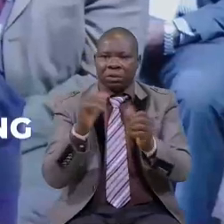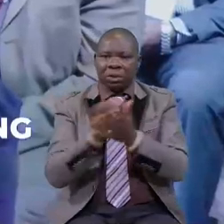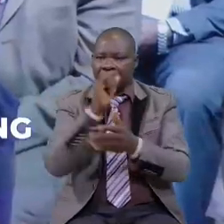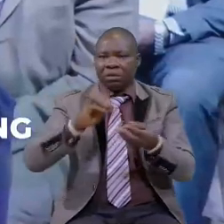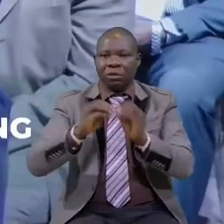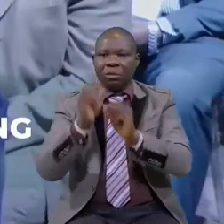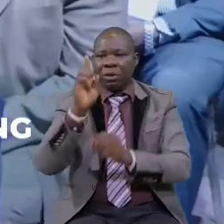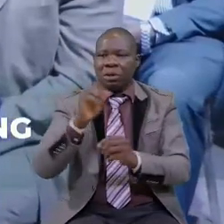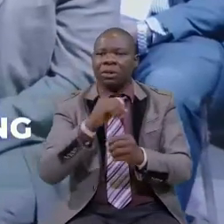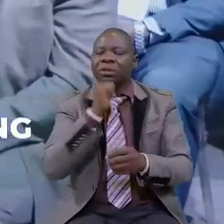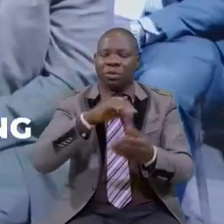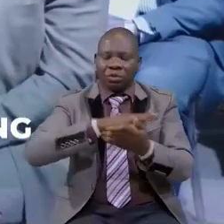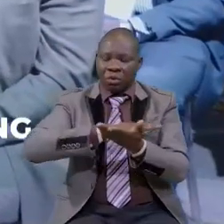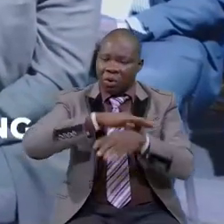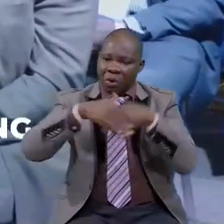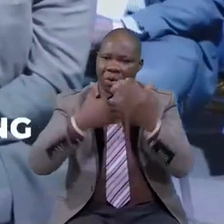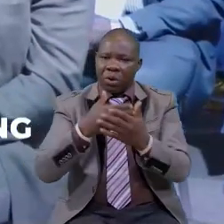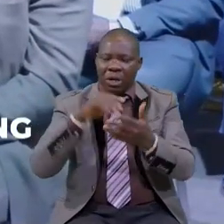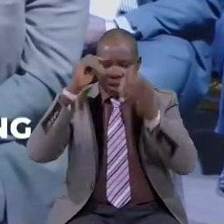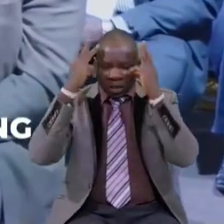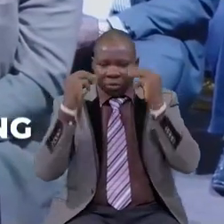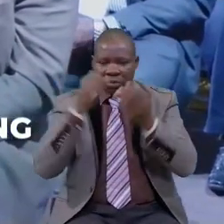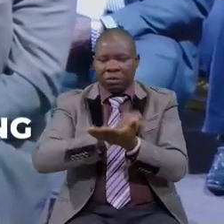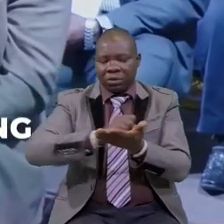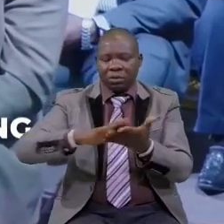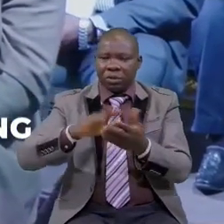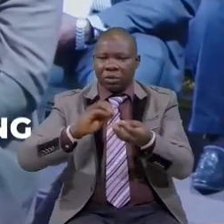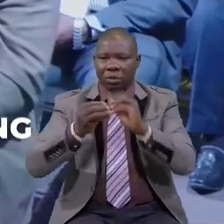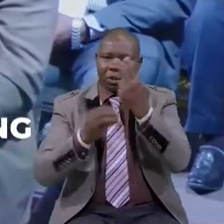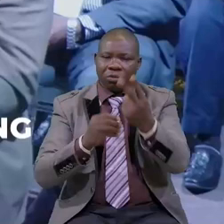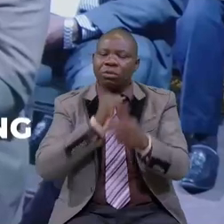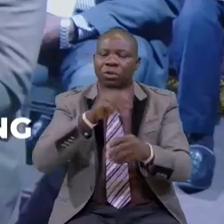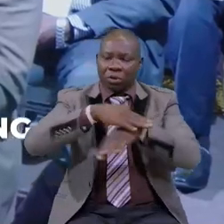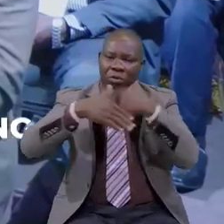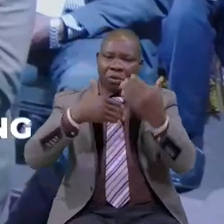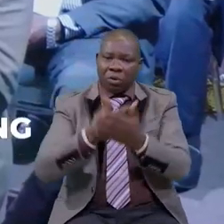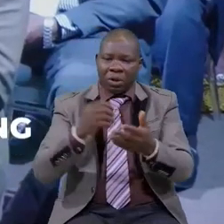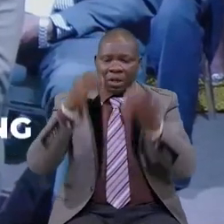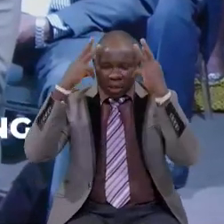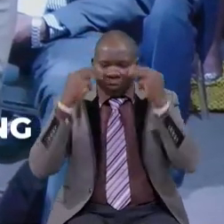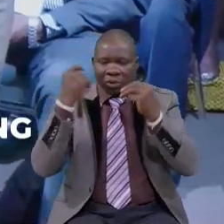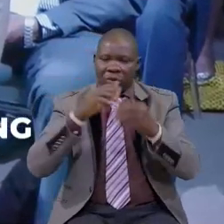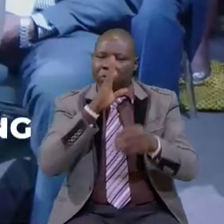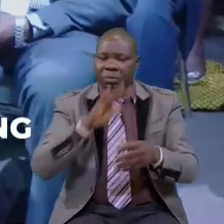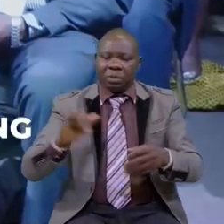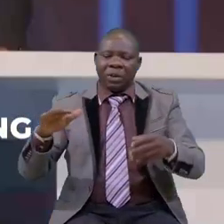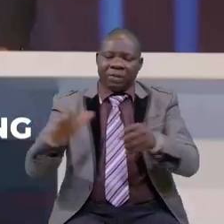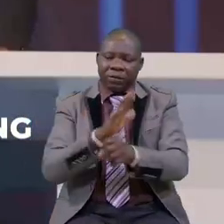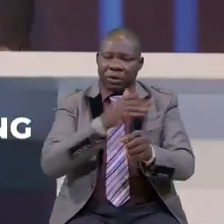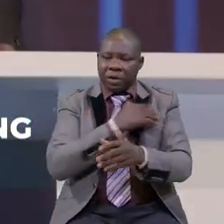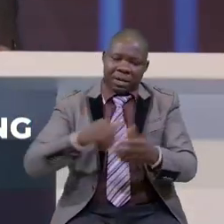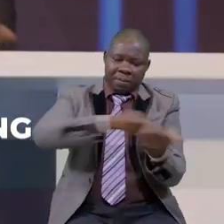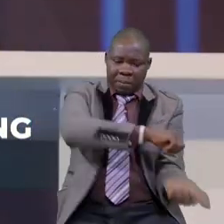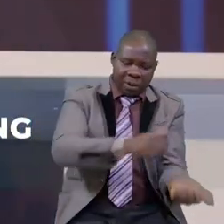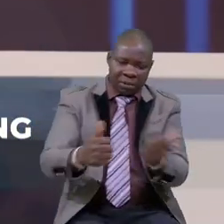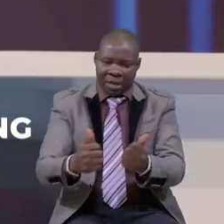chose, ce n'est pas tout. Expérience de la sanctification, ça c'est deuxièmement, ce n'est pas tout. L'expérience d'être rempli et baptisé et